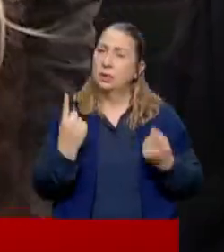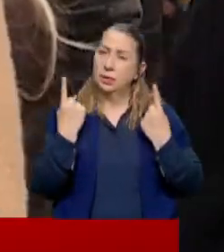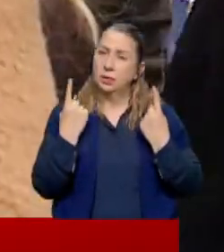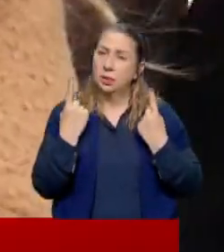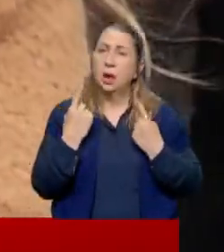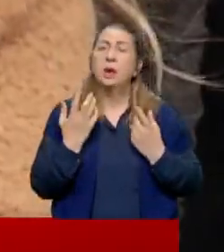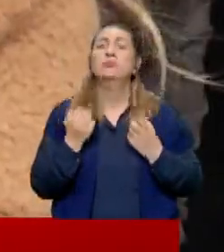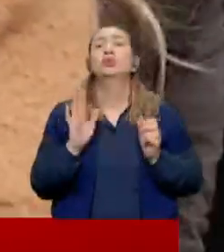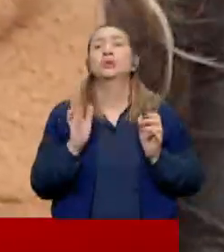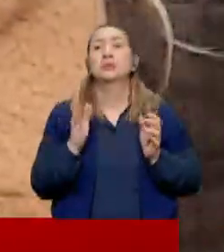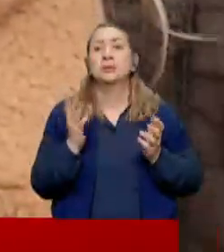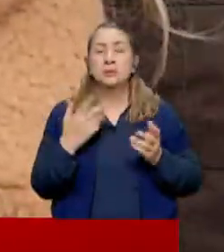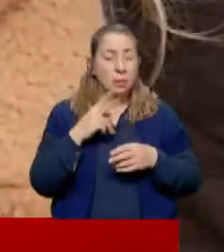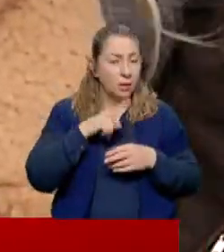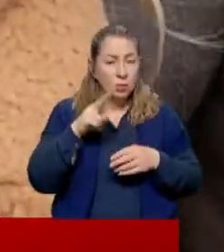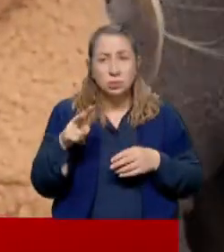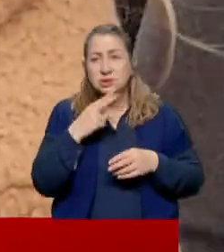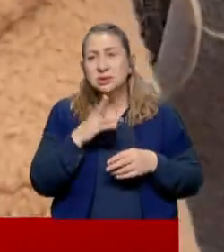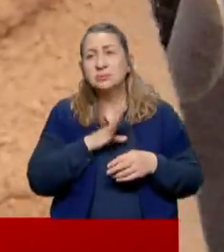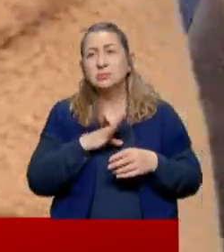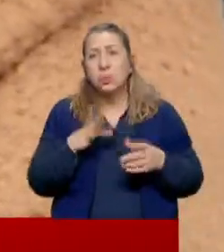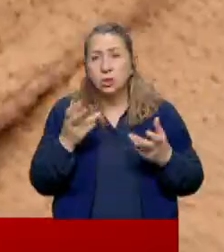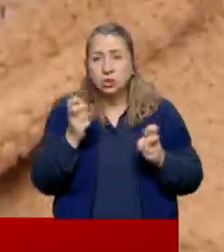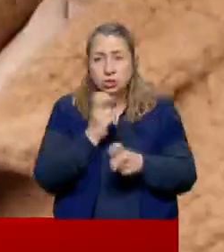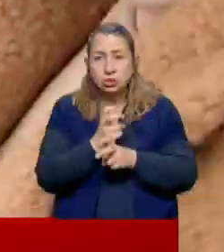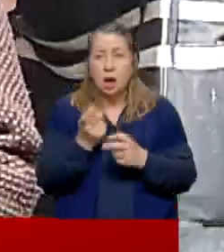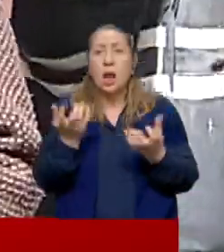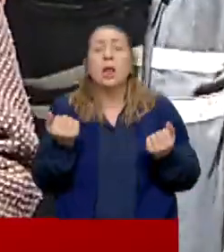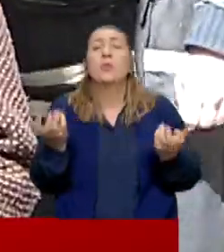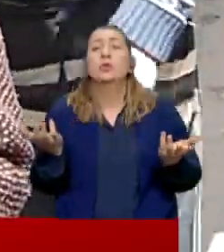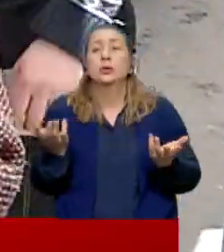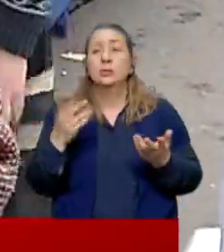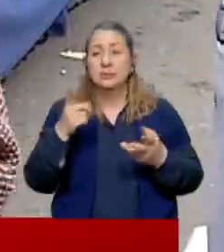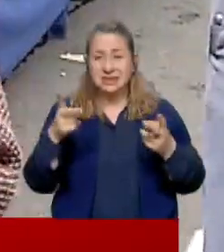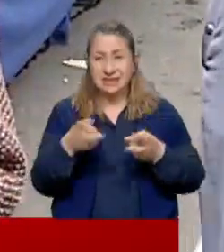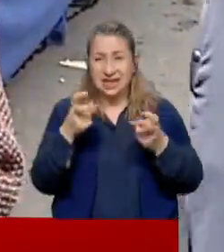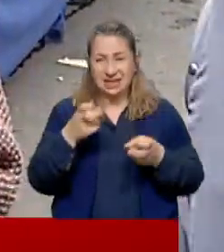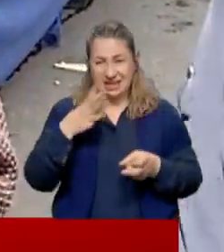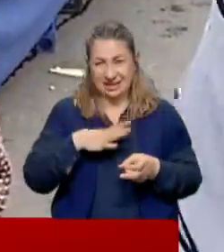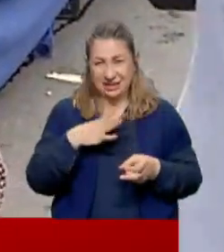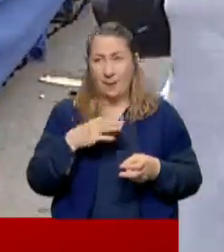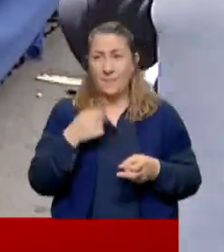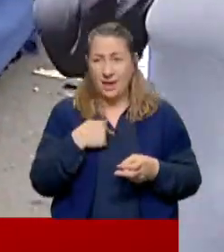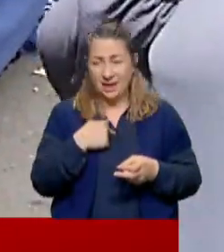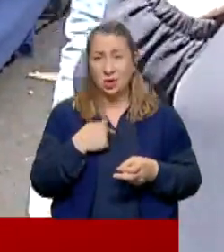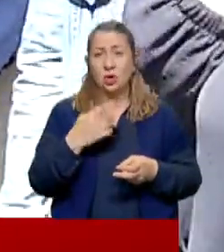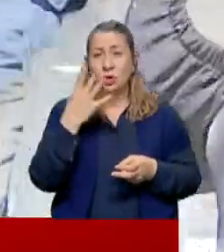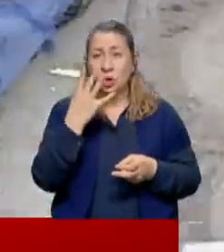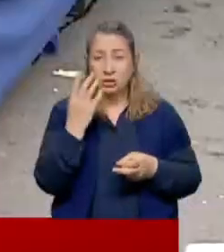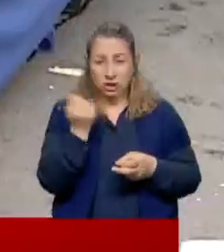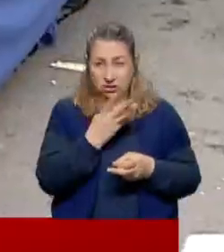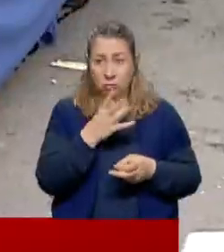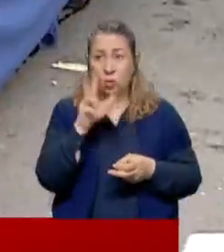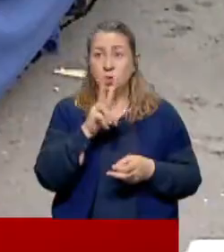dayanamadı anlayacağız nerede bakıyoruz Kızım kese boş ne diyoruz bir Salata yapmaya kalsam ben 4